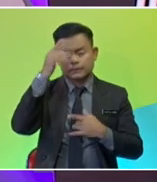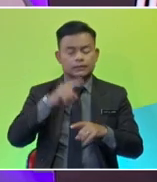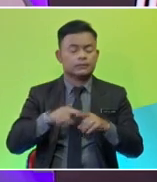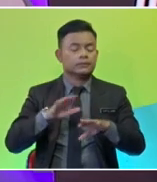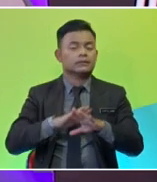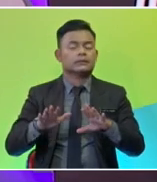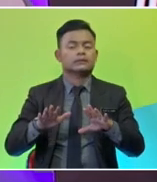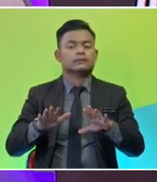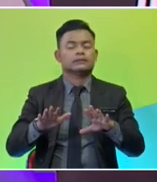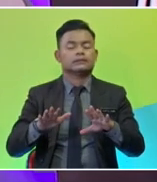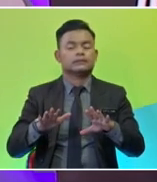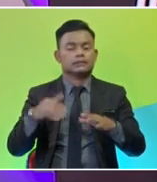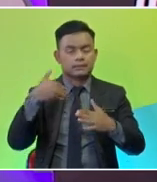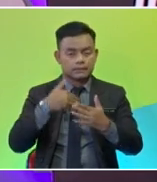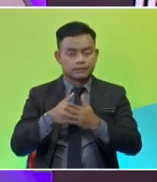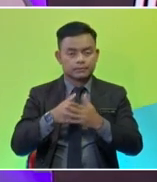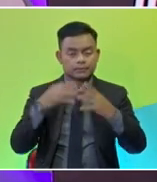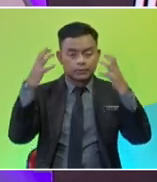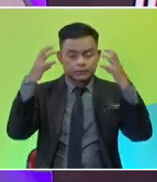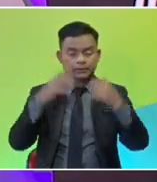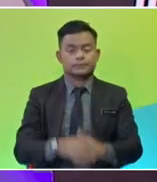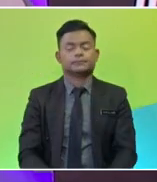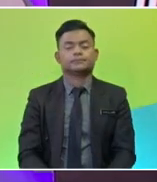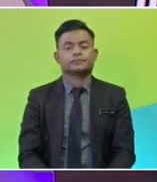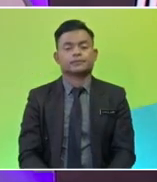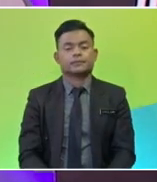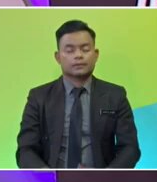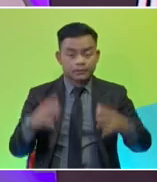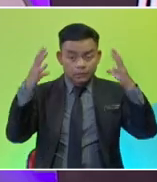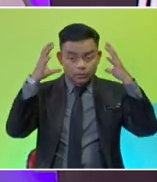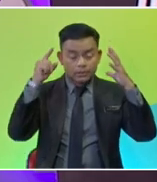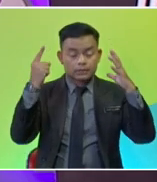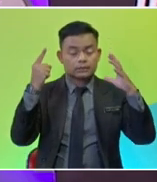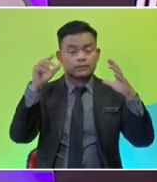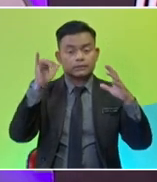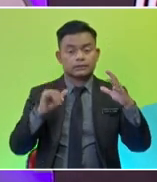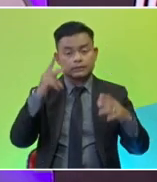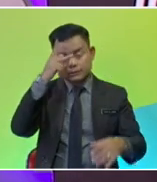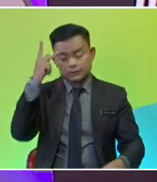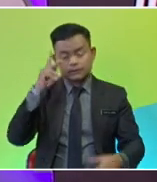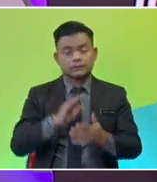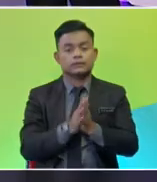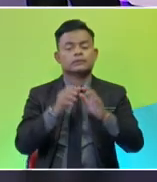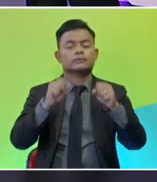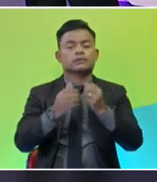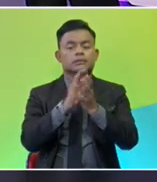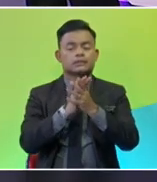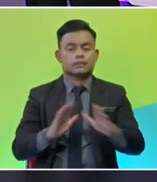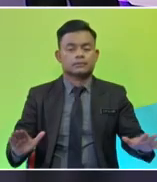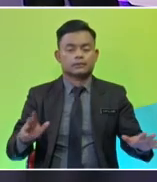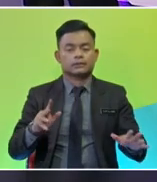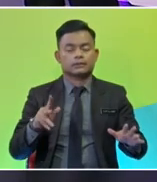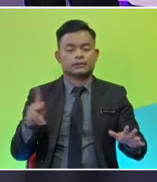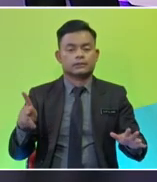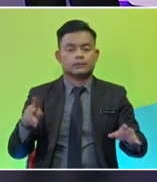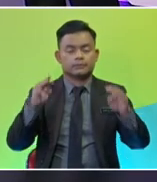terkena pada permukaan luar yaitu kita punya eee tengkorak gitu Jadi boleh menyelamatkan manusia hari ini kita belajar tentang